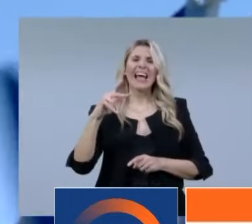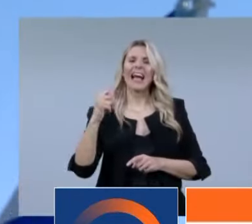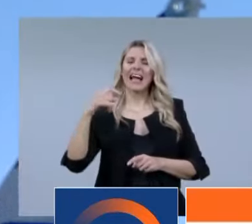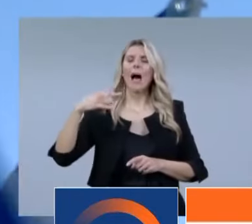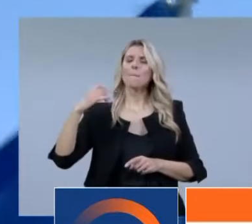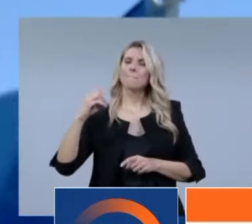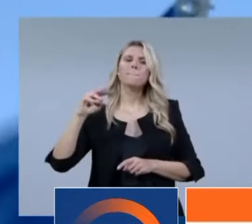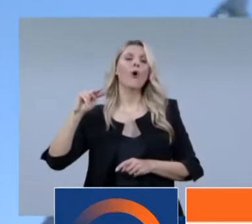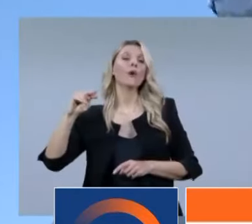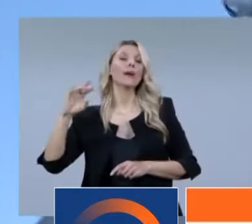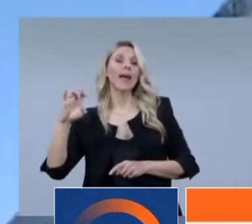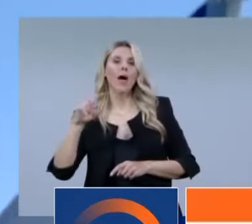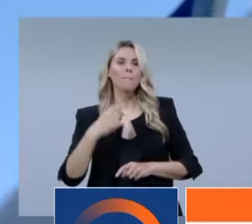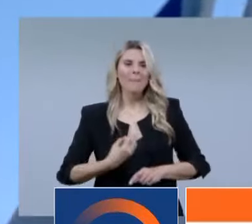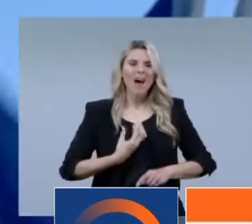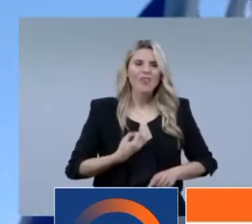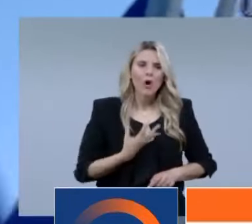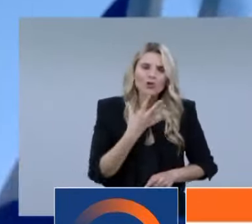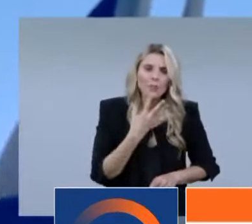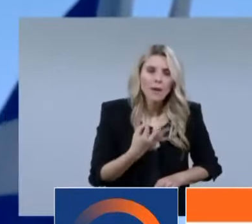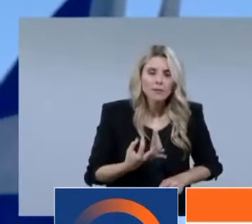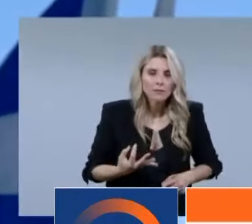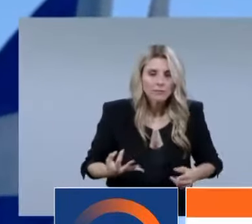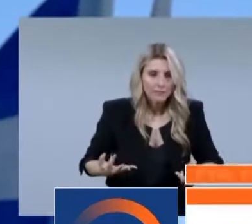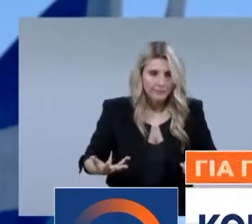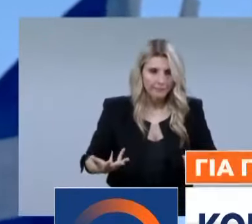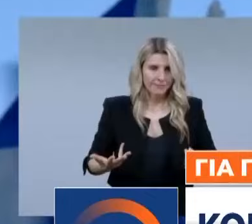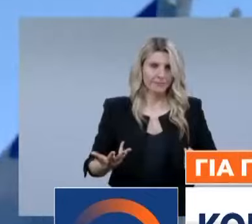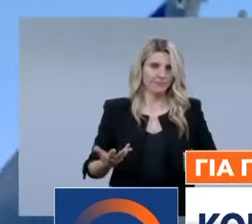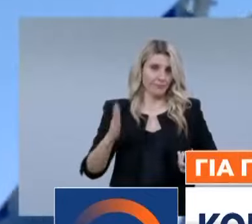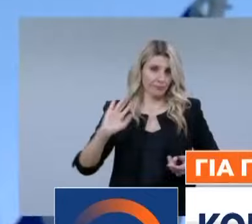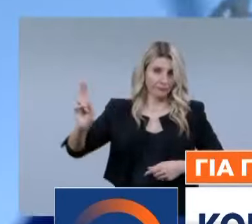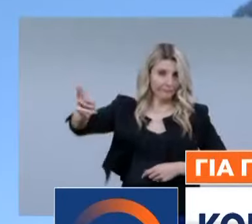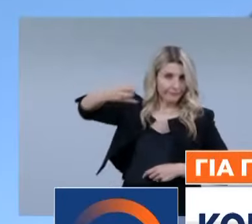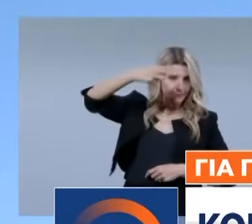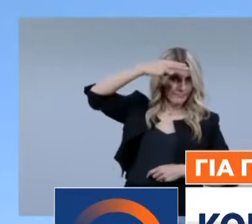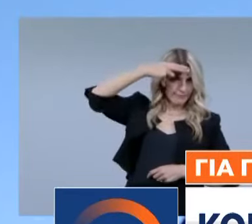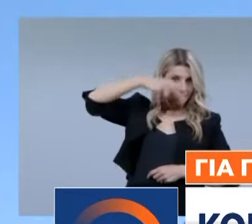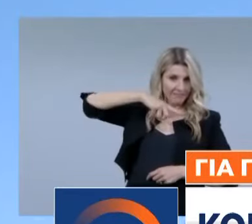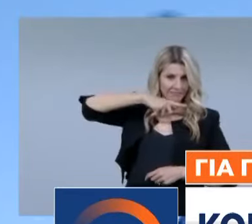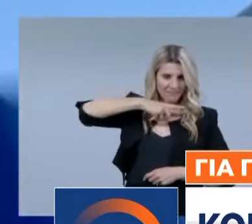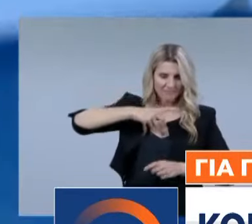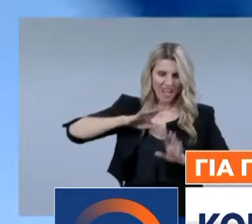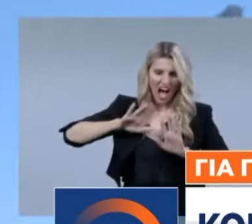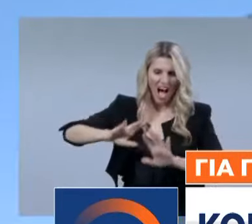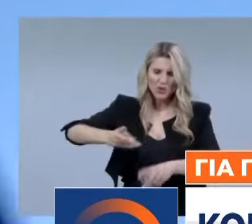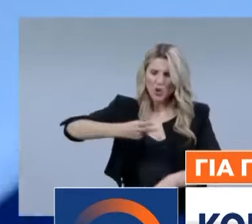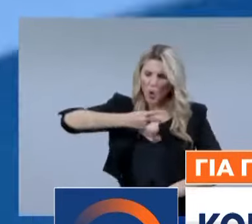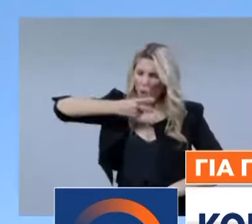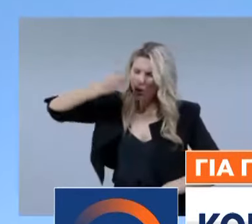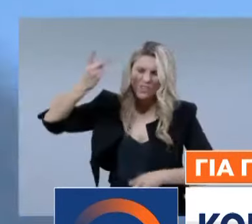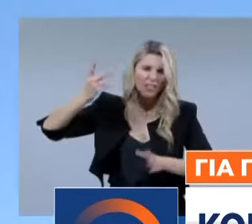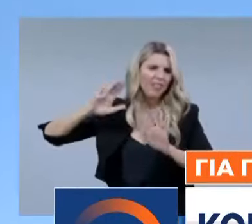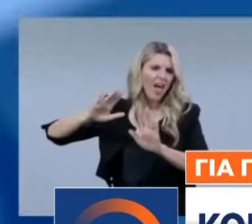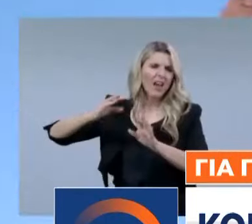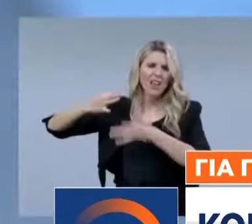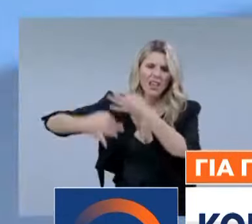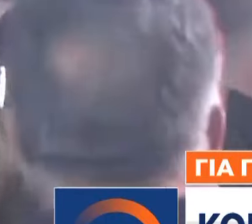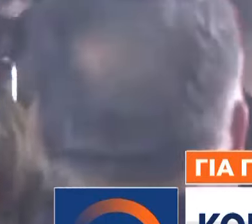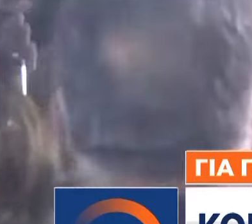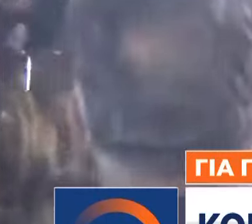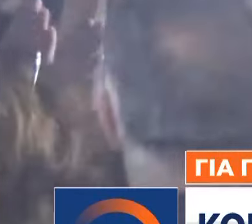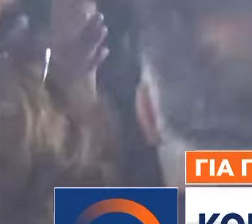να ζητήσει μια συγγνώμη. Με αυτόν τον τρόπο απάντησε από τη Θεσσαλονίκη ο Κυριάκος Μητσοτάκης στον Στέφανο Κασελάκη, κατηγορώντας τον για τον τρόπο που χειρίζεται τη δημοσιοποίηση του πόθεν